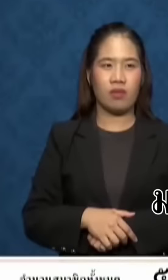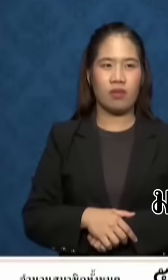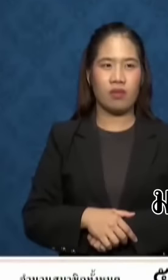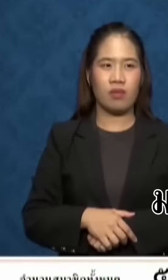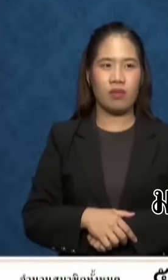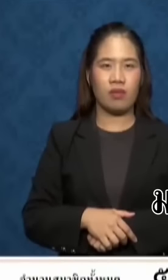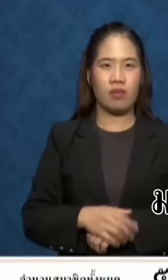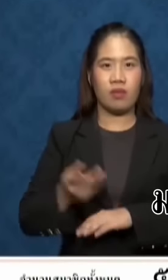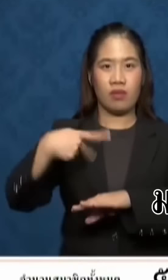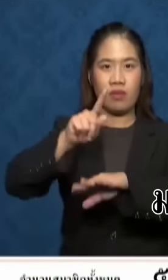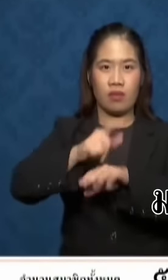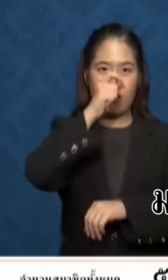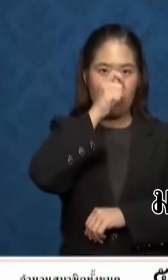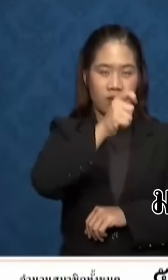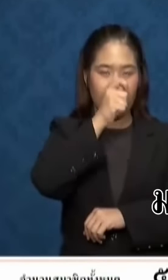ธรรทัานที่รบครับ